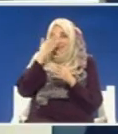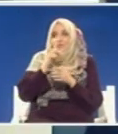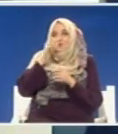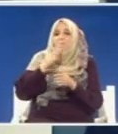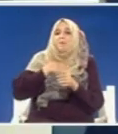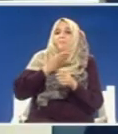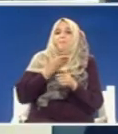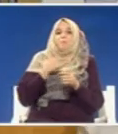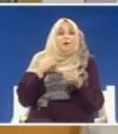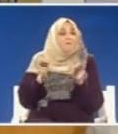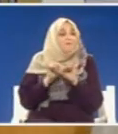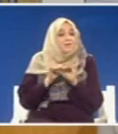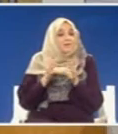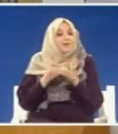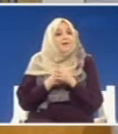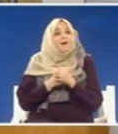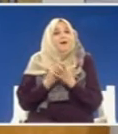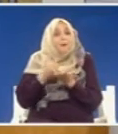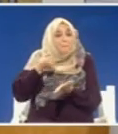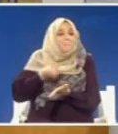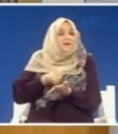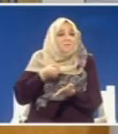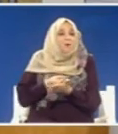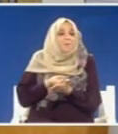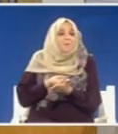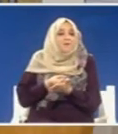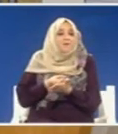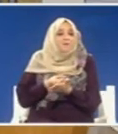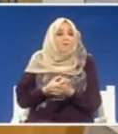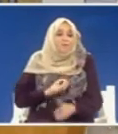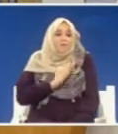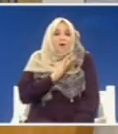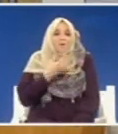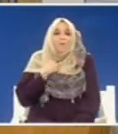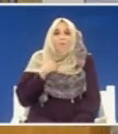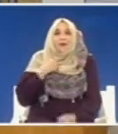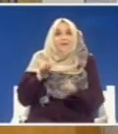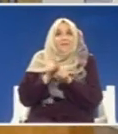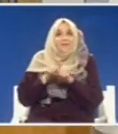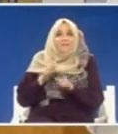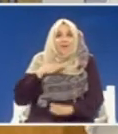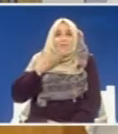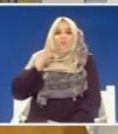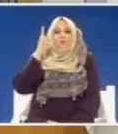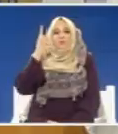لي، أليس من أضعف الإيمان أن أبادله نفس الحب؟